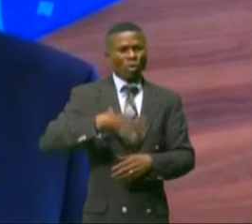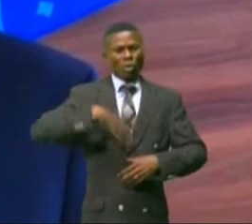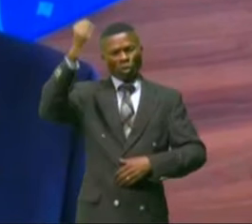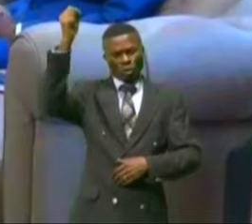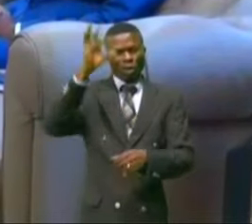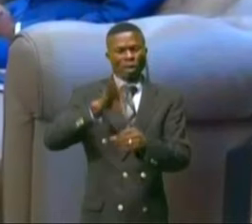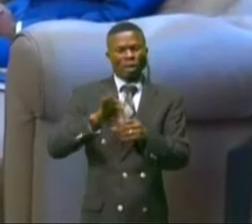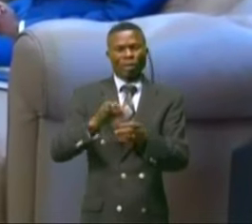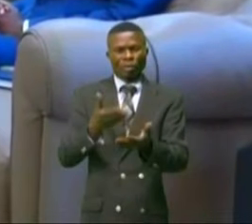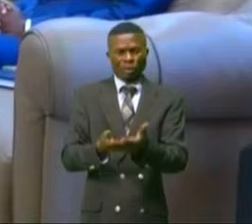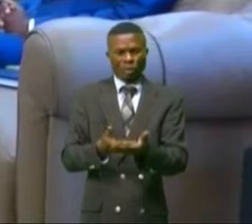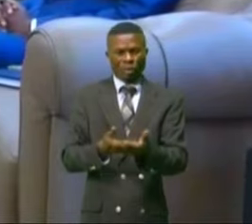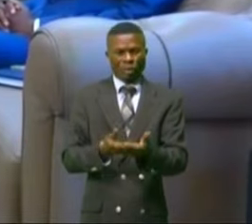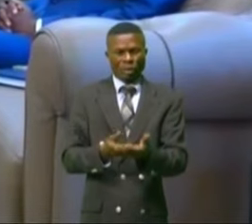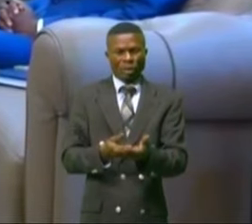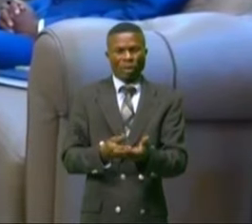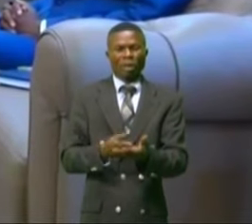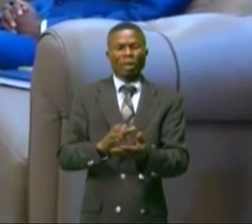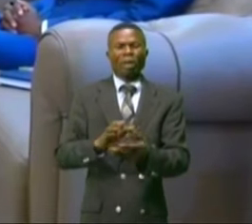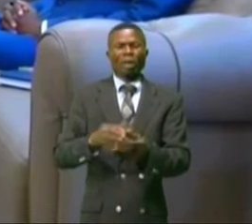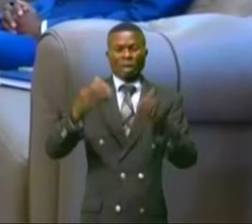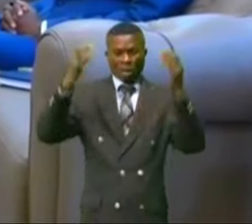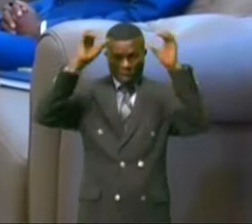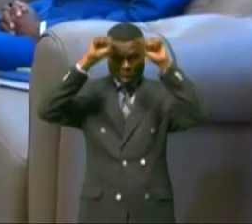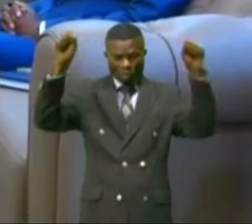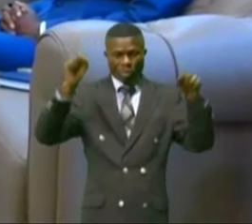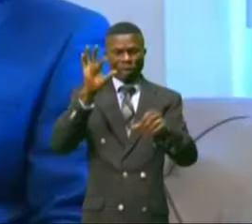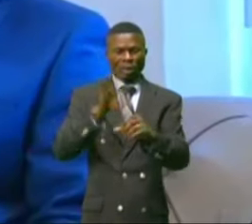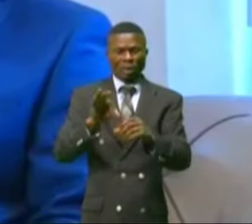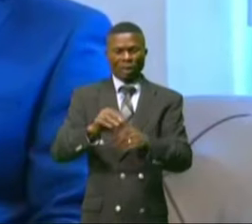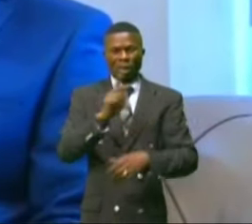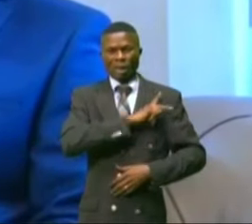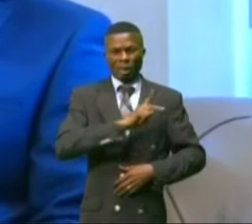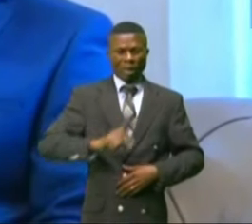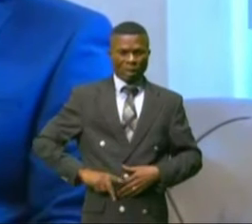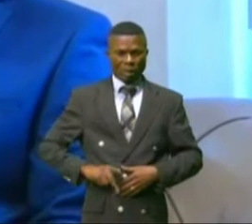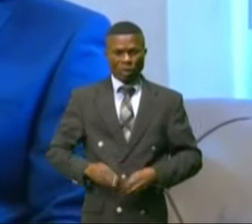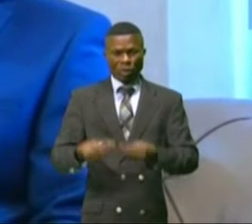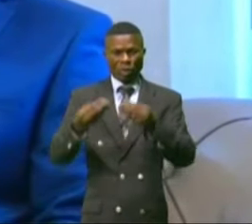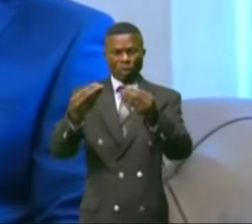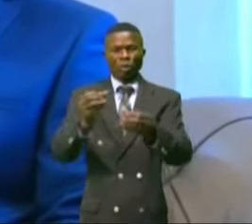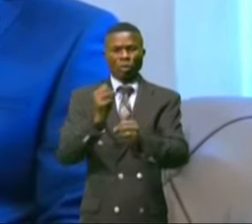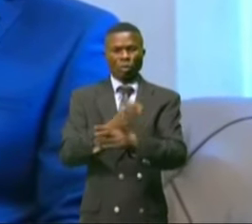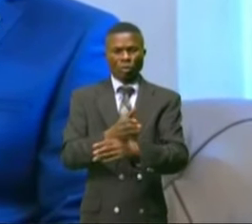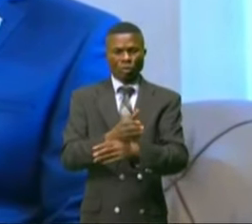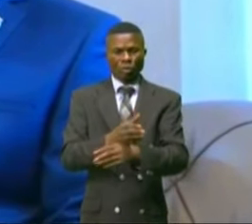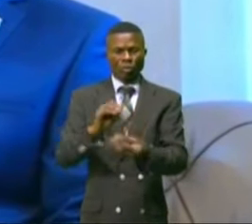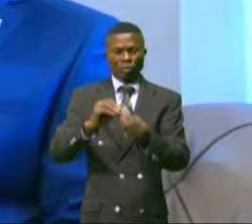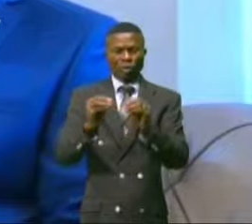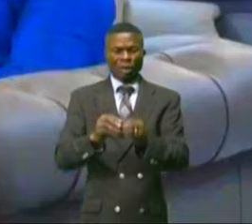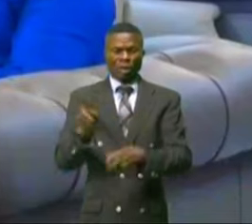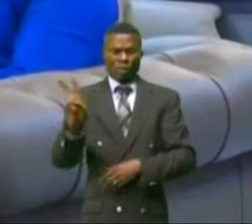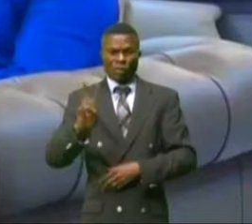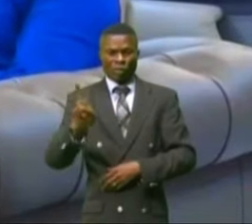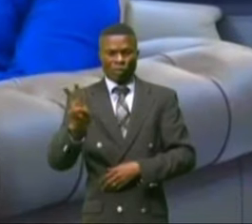Être élu. L'hôte du numéro 1 de la centrale électorale a annoncé la mise à disposition d'un numéro vert en vue de décourager